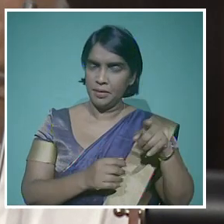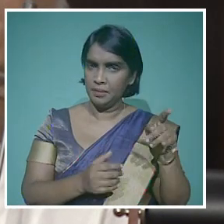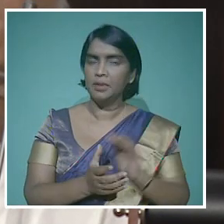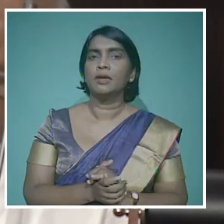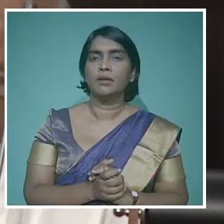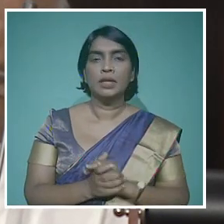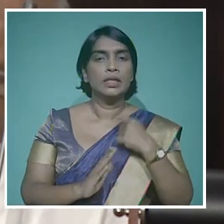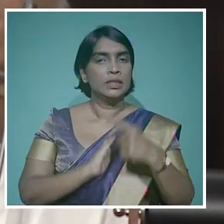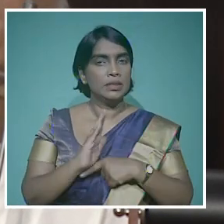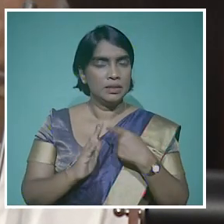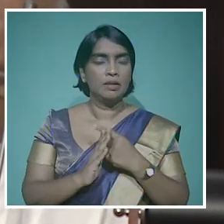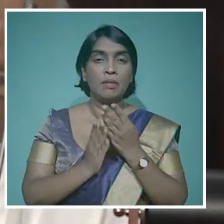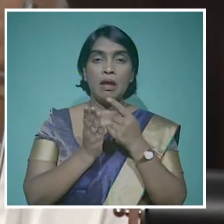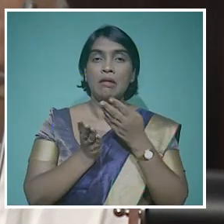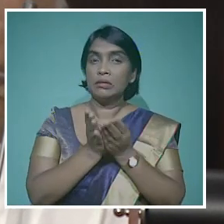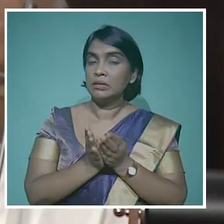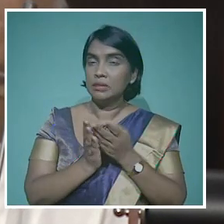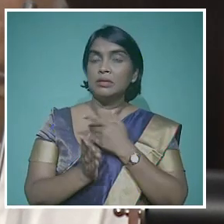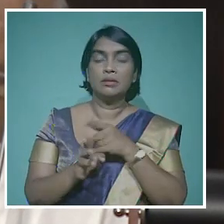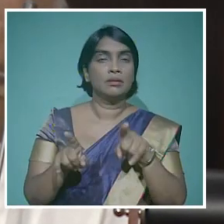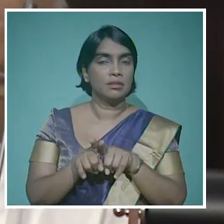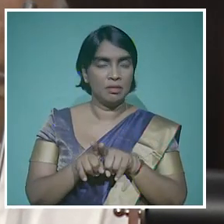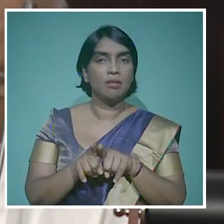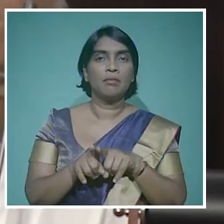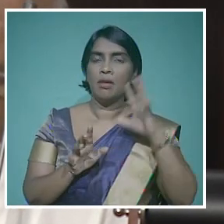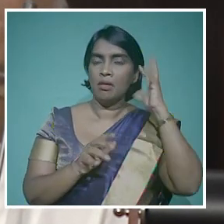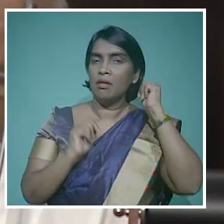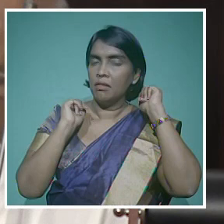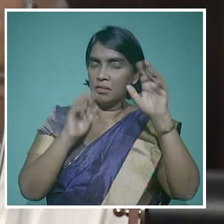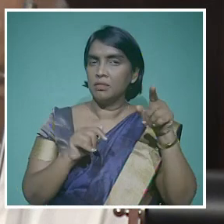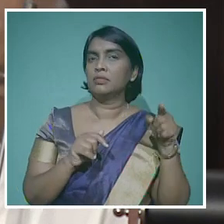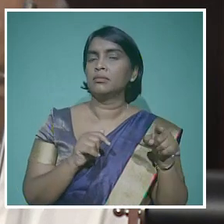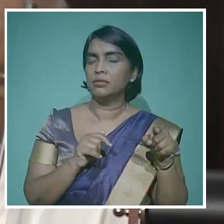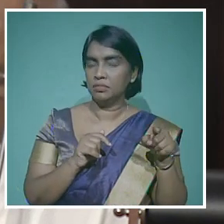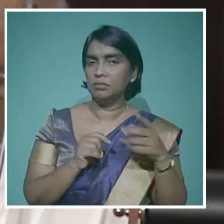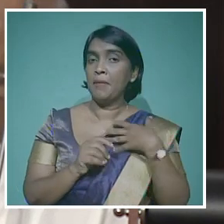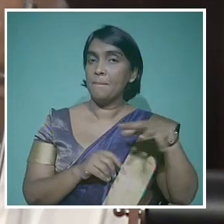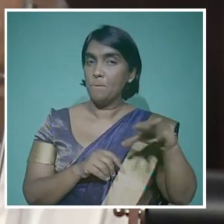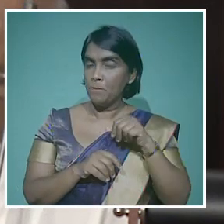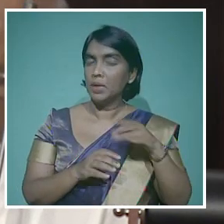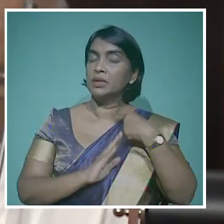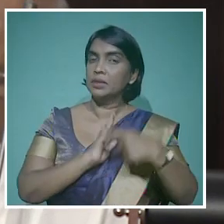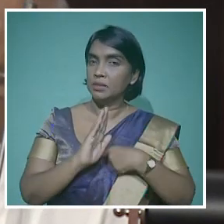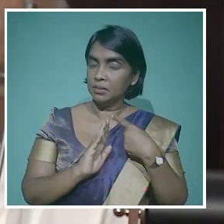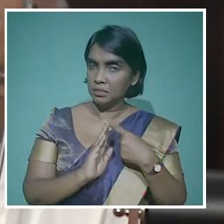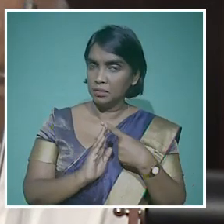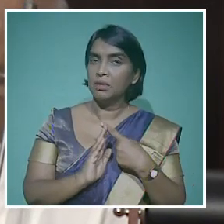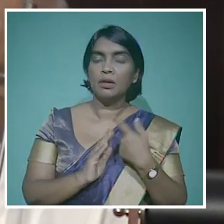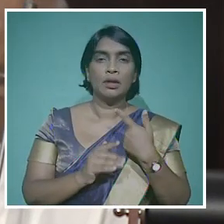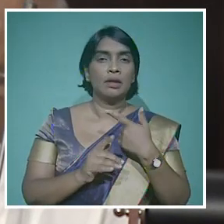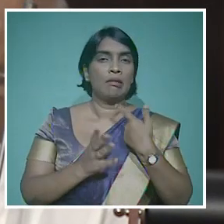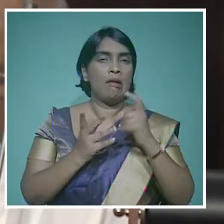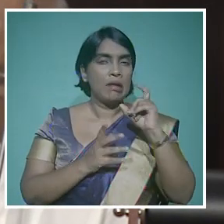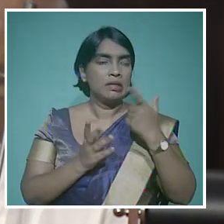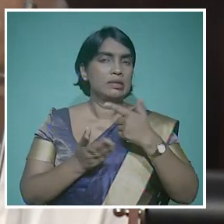ශ්‍රී ලංකාවේ ඛනිජ සම්පත් ජාතික සංවර්ධනයේ ඵලදායී ලෙස යොදා ගැනීම ශ්‍රී ලංකාවේ ඛනිජ සම්පත්